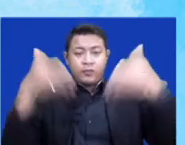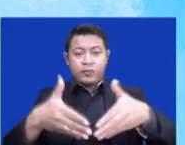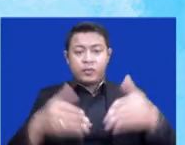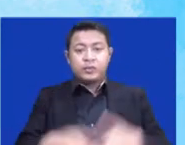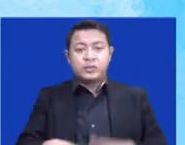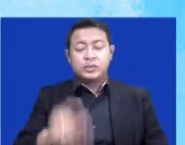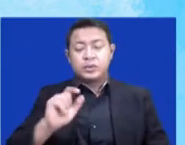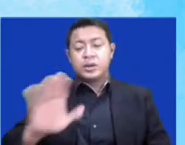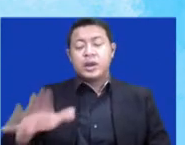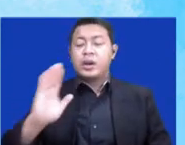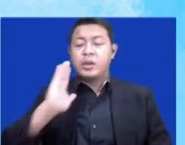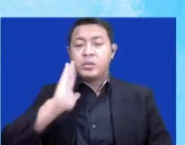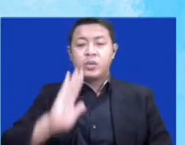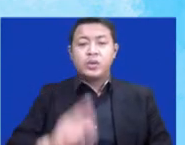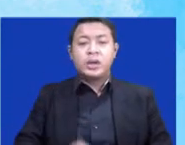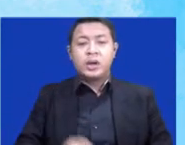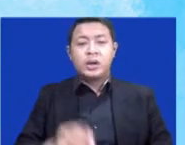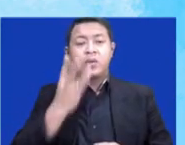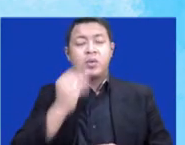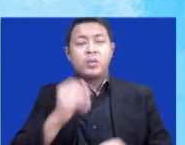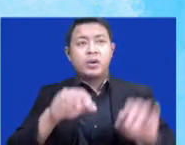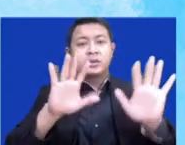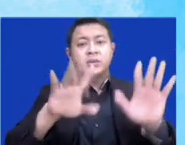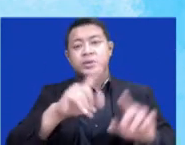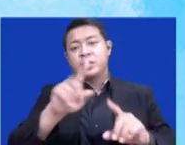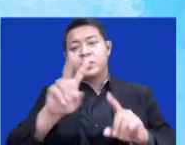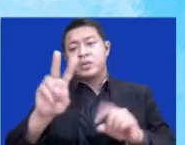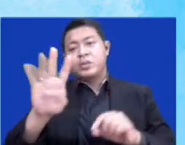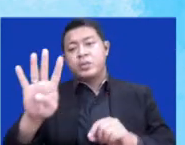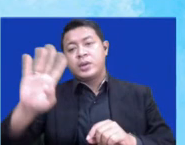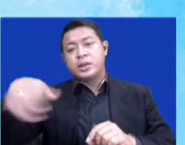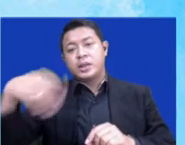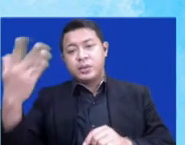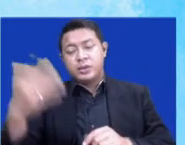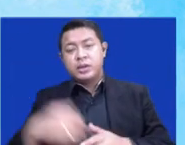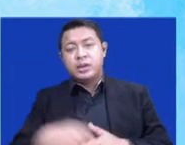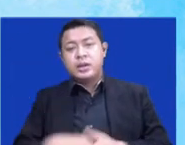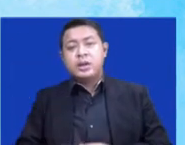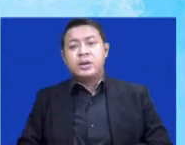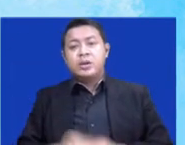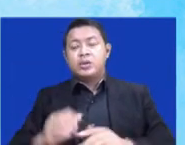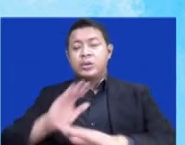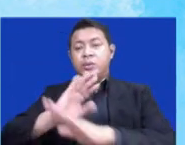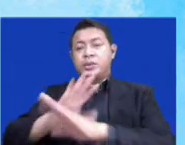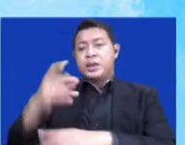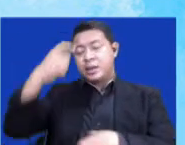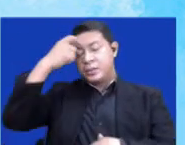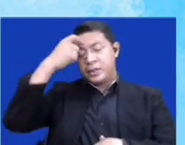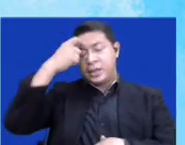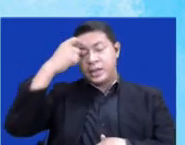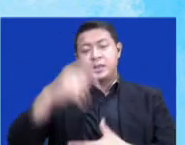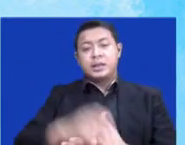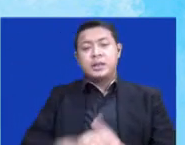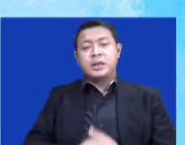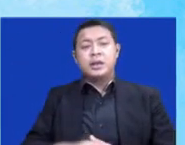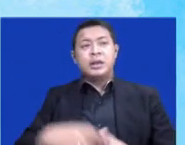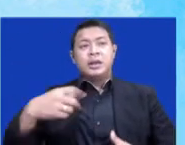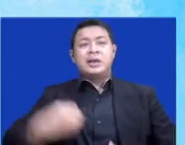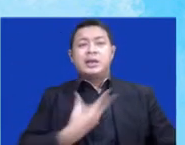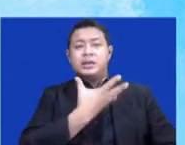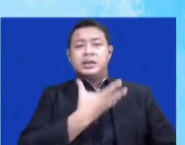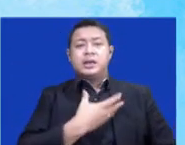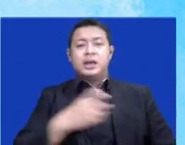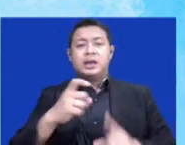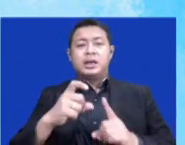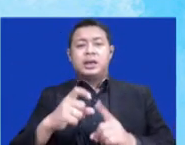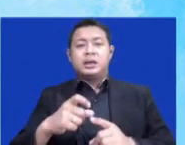muda yang berusia 10 hingga 24 tahun dalam pencegahan penyakit tidak menular, yaitu kanker, diabetes, penyakit